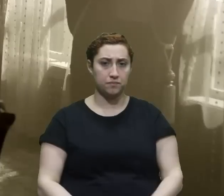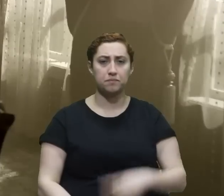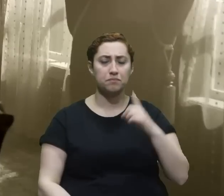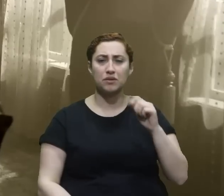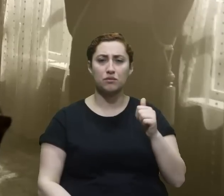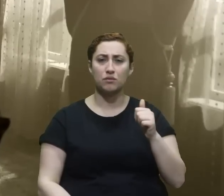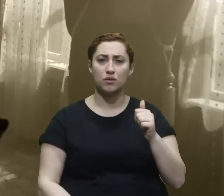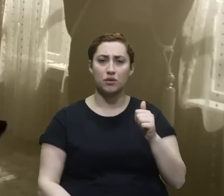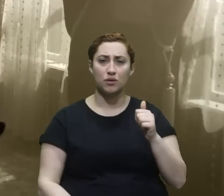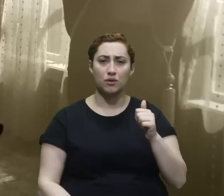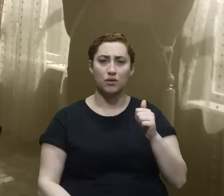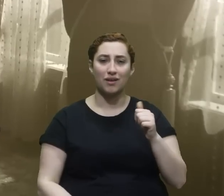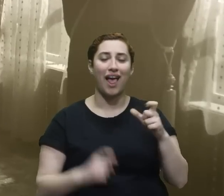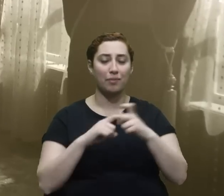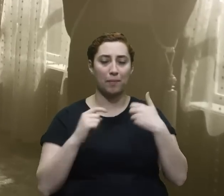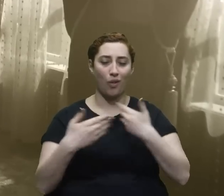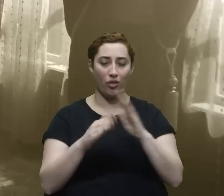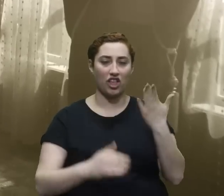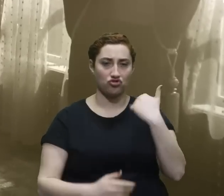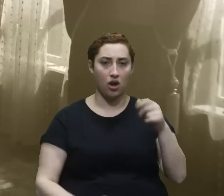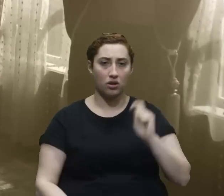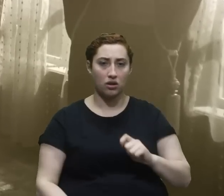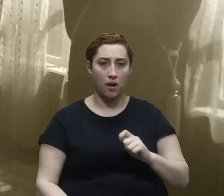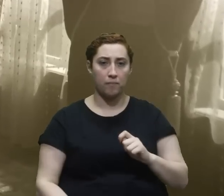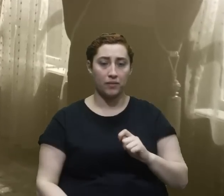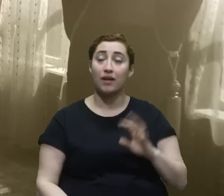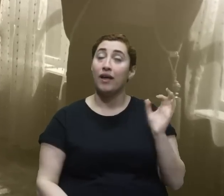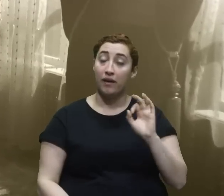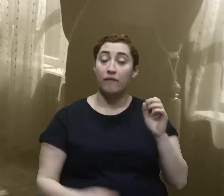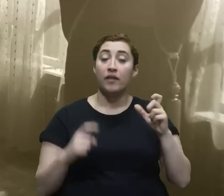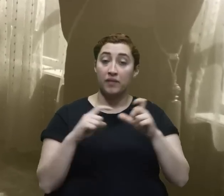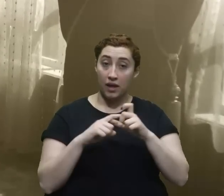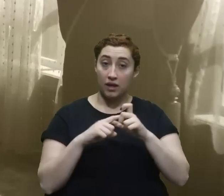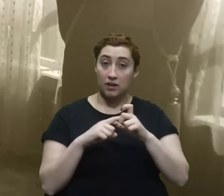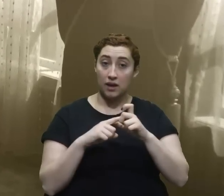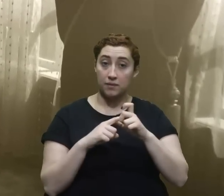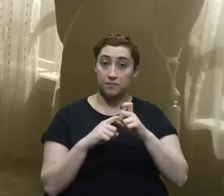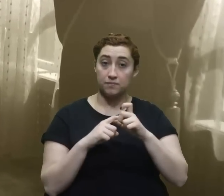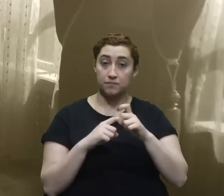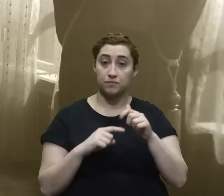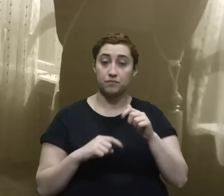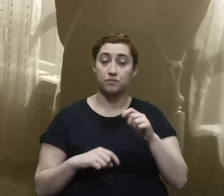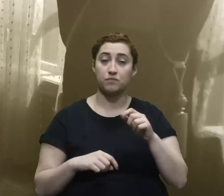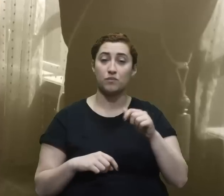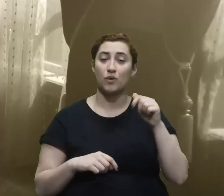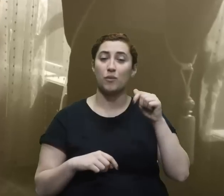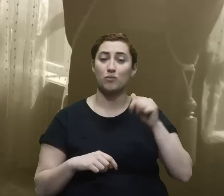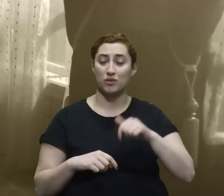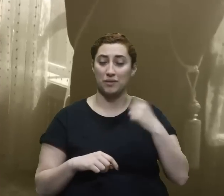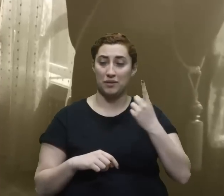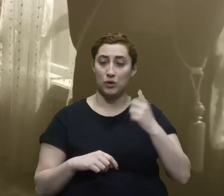Bir gün geçmiş. Monsieur Edmond beni odasına çağırdı. Evet Ethem. Bu işi bir Türk